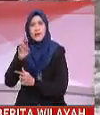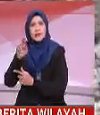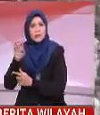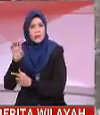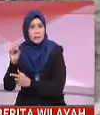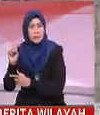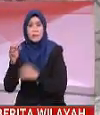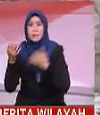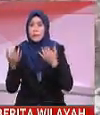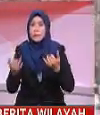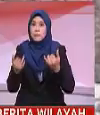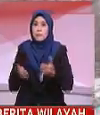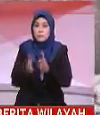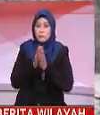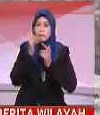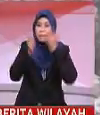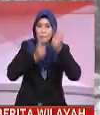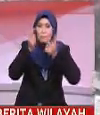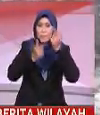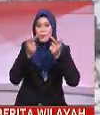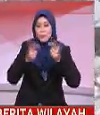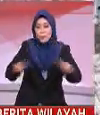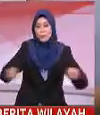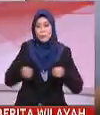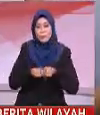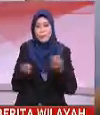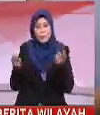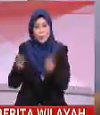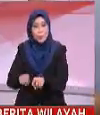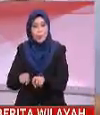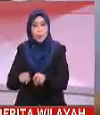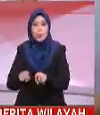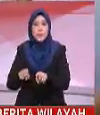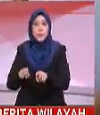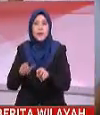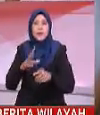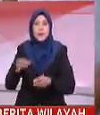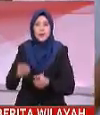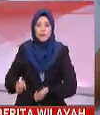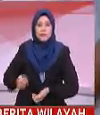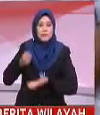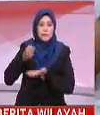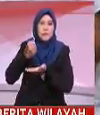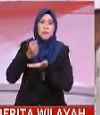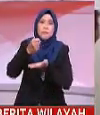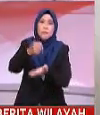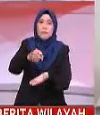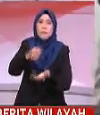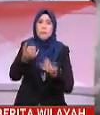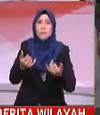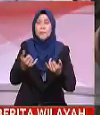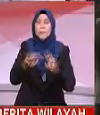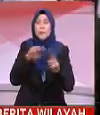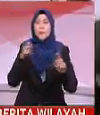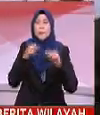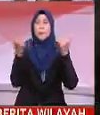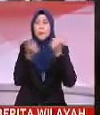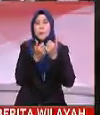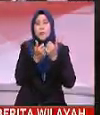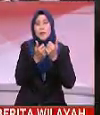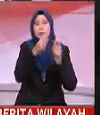Beliau ditemui selepas mengadakan lawatan ke lokasi kejadian dan menyampaikan sumbangan kepada Yang di-Pertua